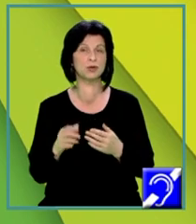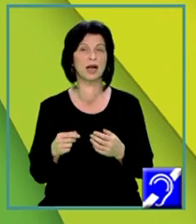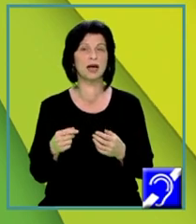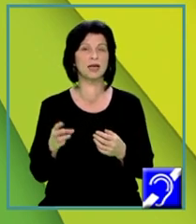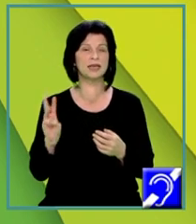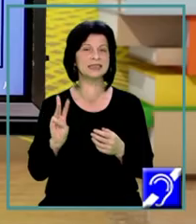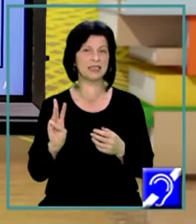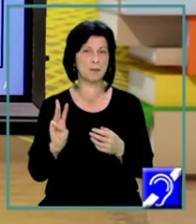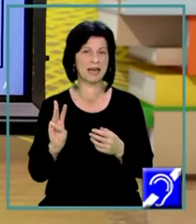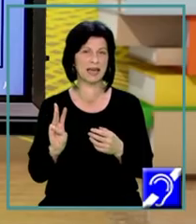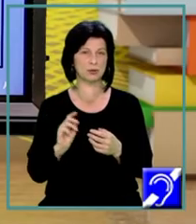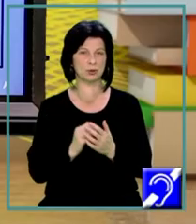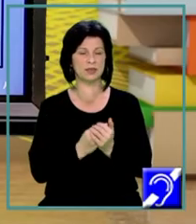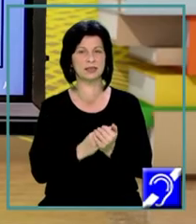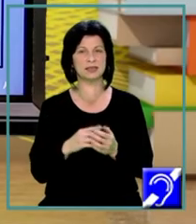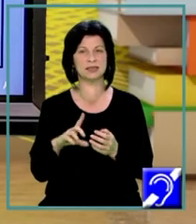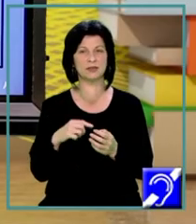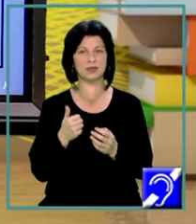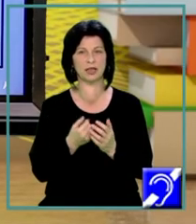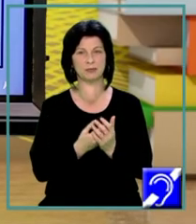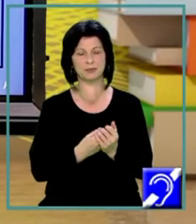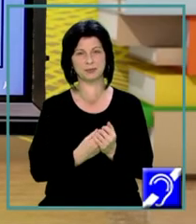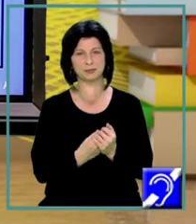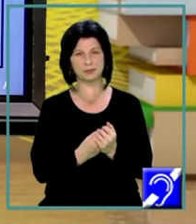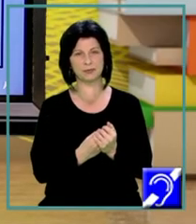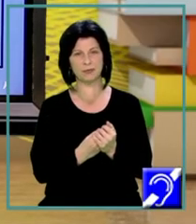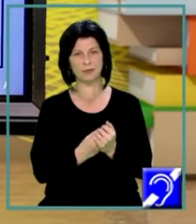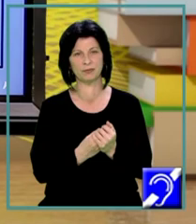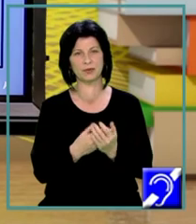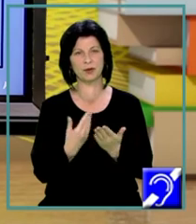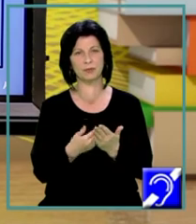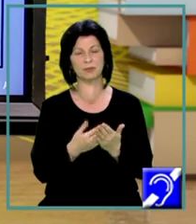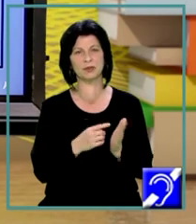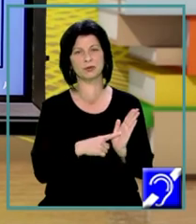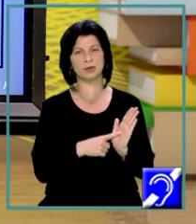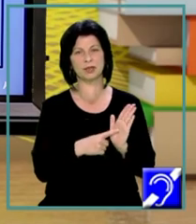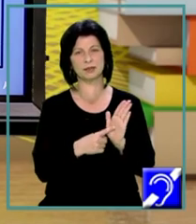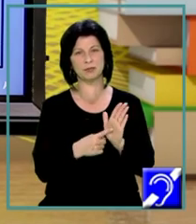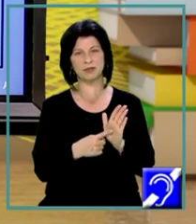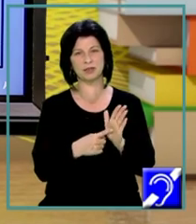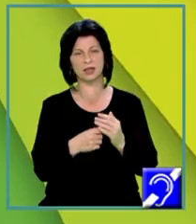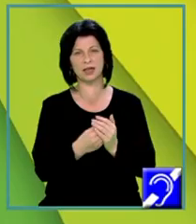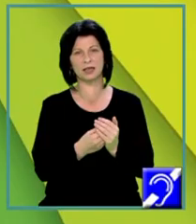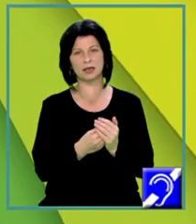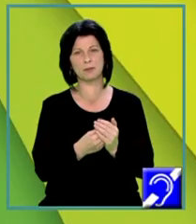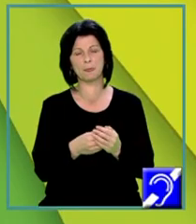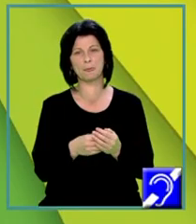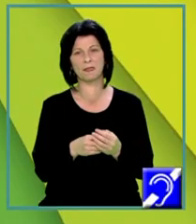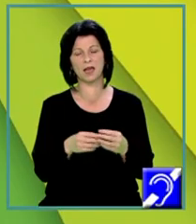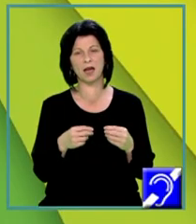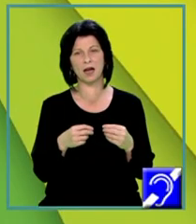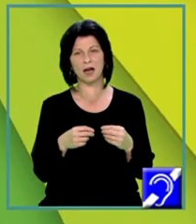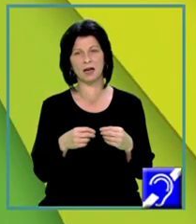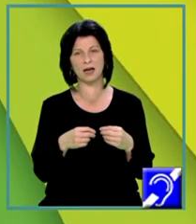adunarea și înmulțirea spre exemplificare am prezentat demonstrația afirmatii cu operația plus făcută cu